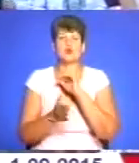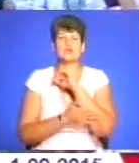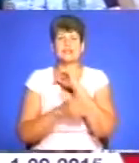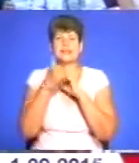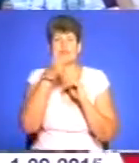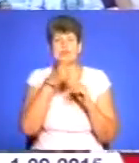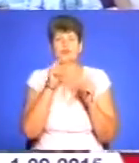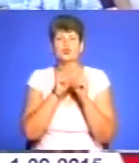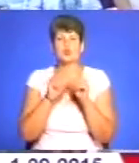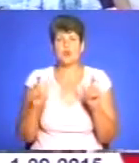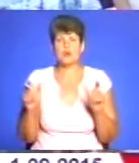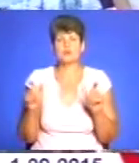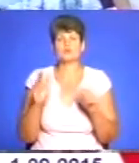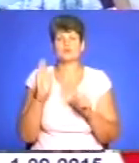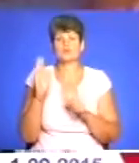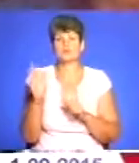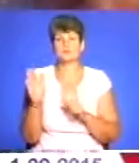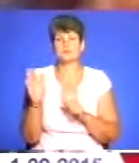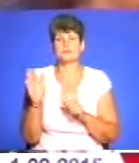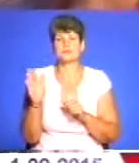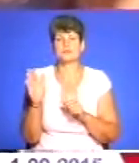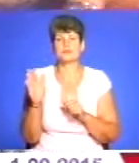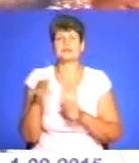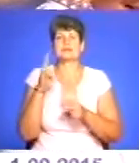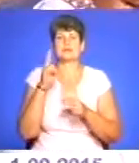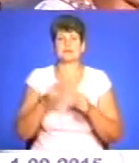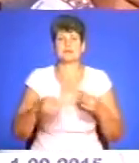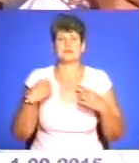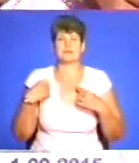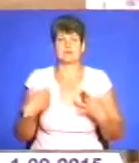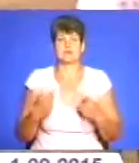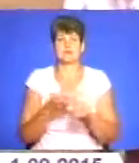вже в школі бути. Завершилися